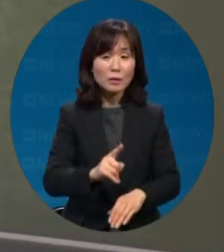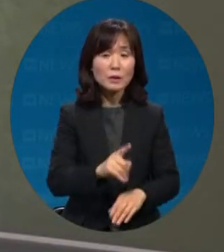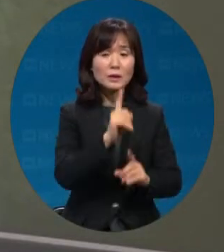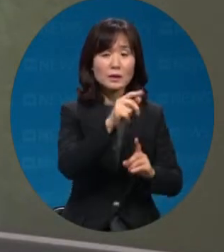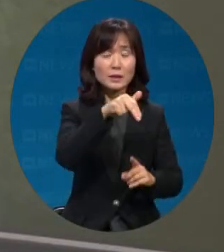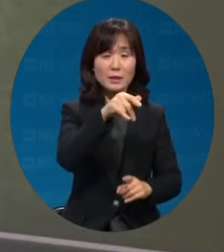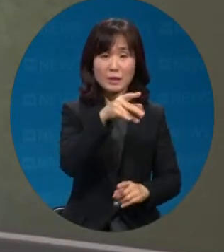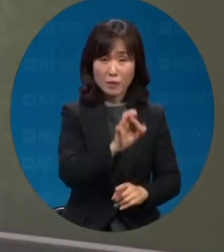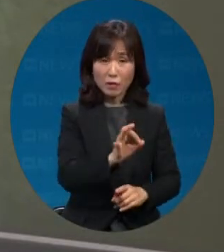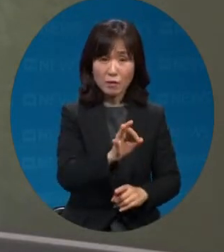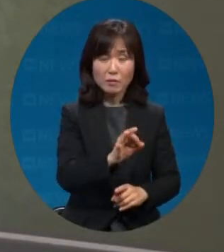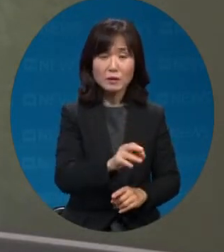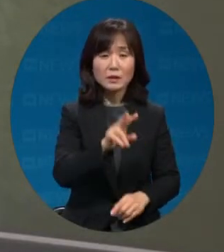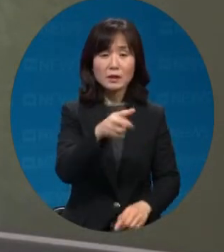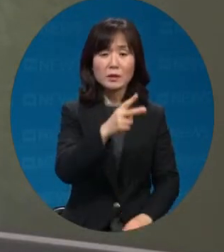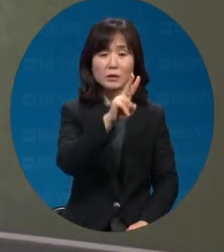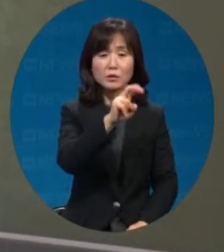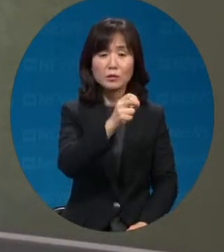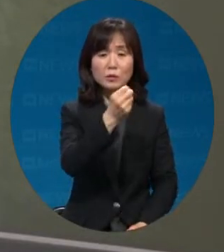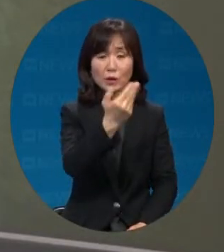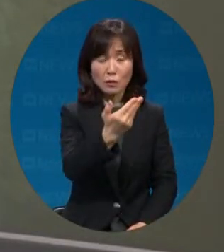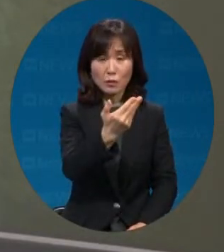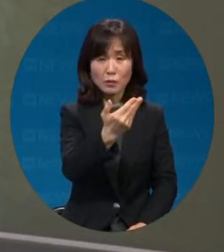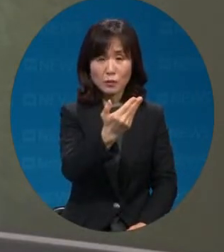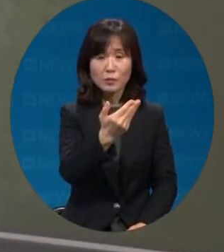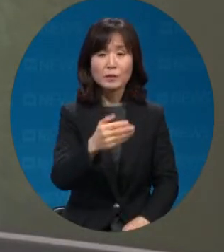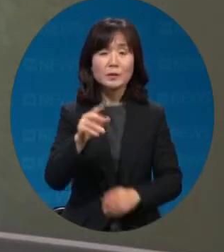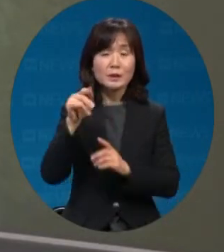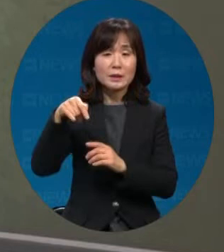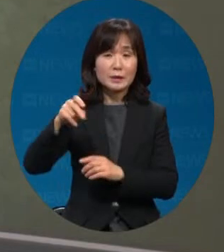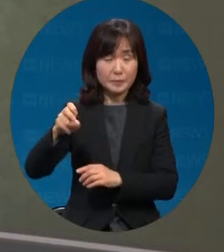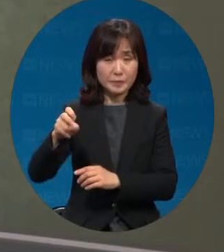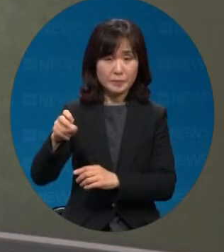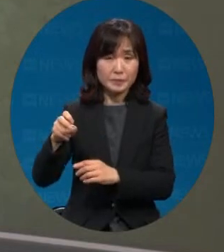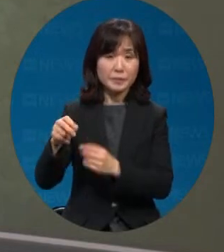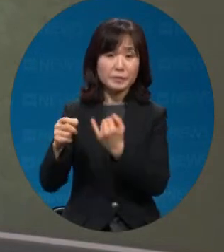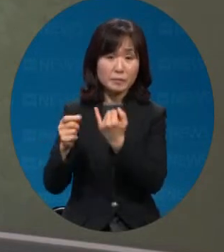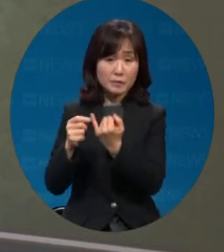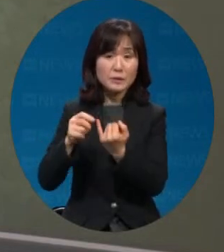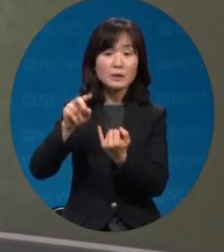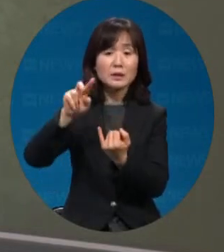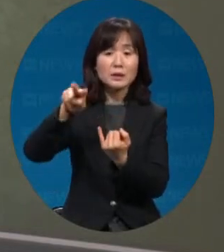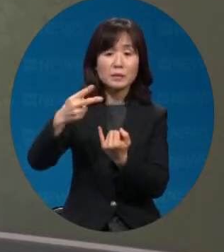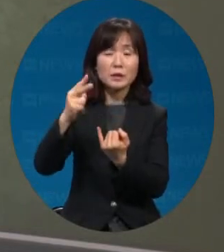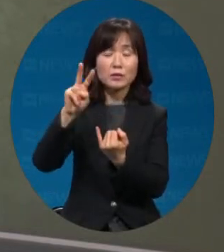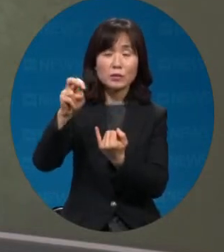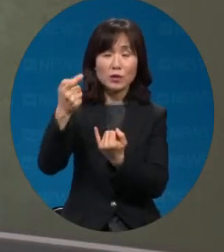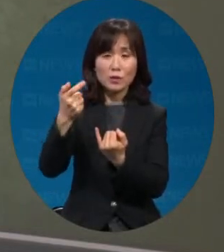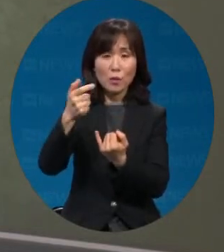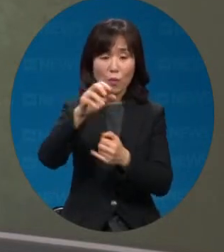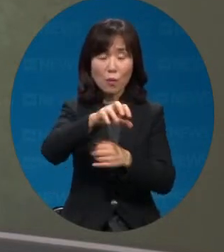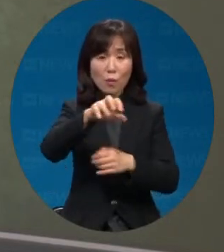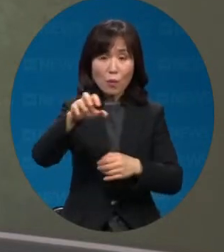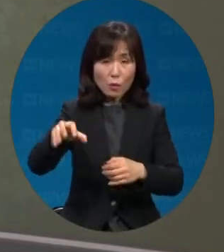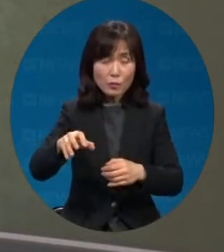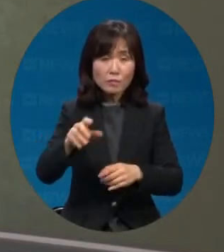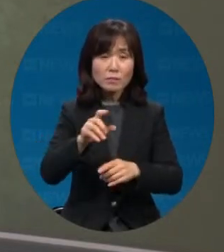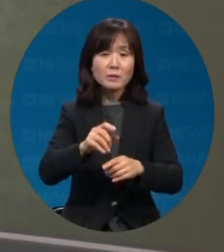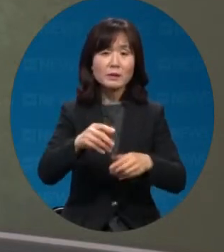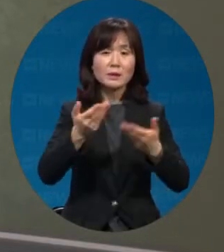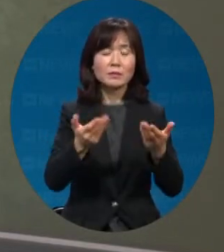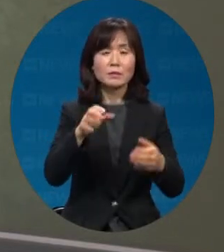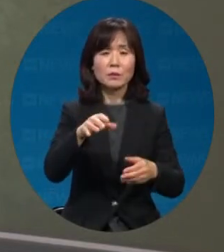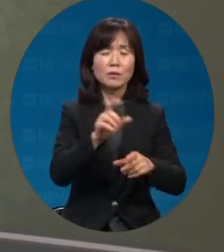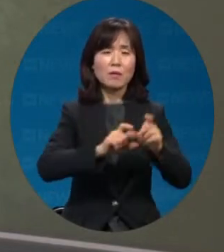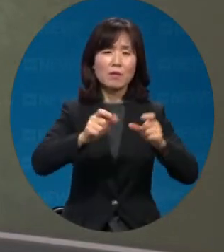229곳, 정의당 심상정 후보는 226곳으로 쉼터를 확충하겠다고 약속했는데요. 하지만 이